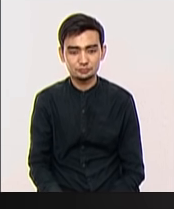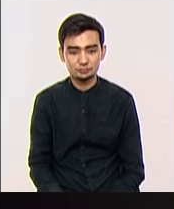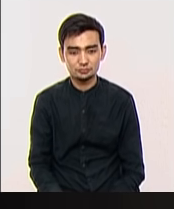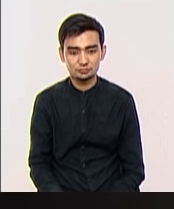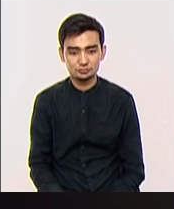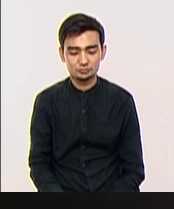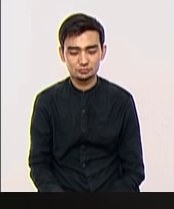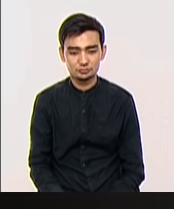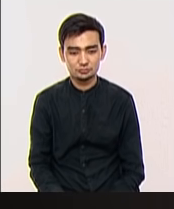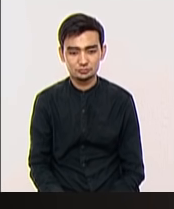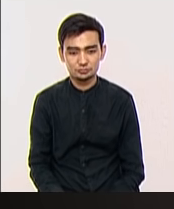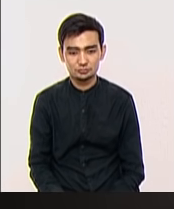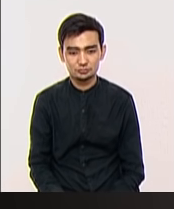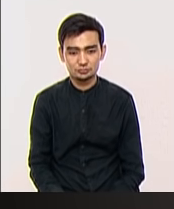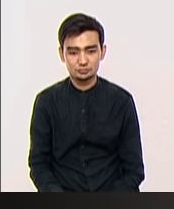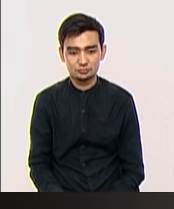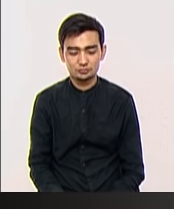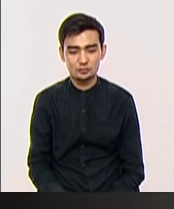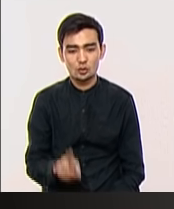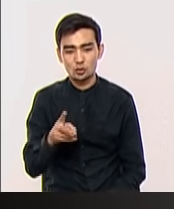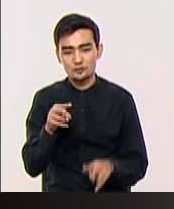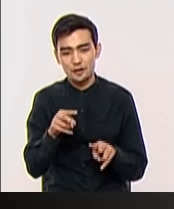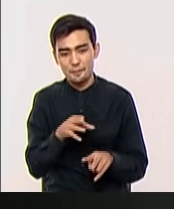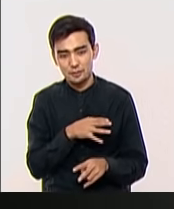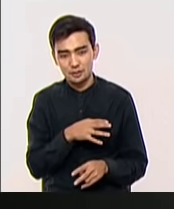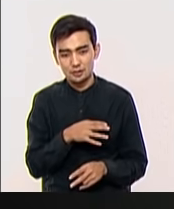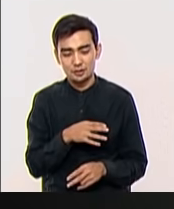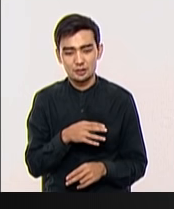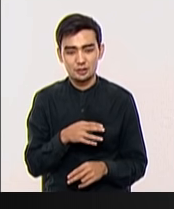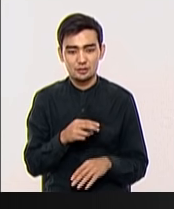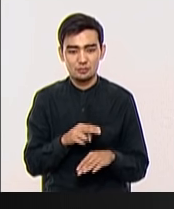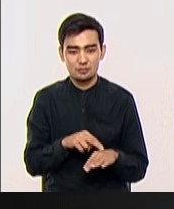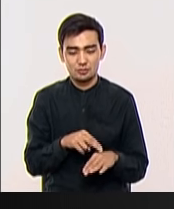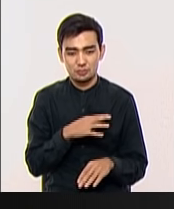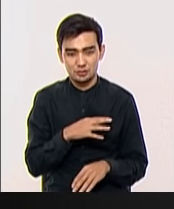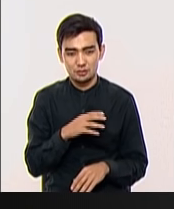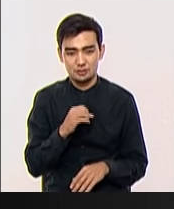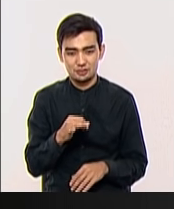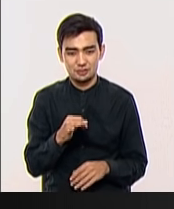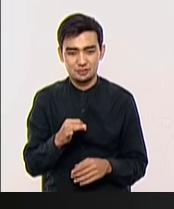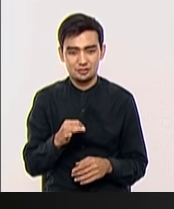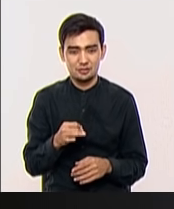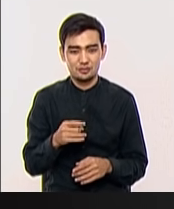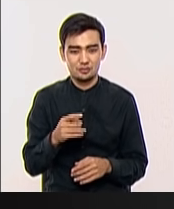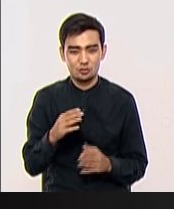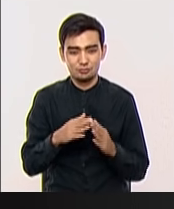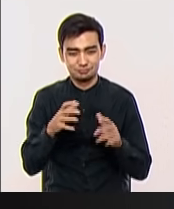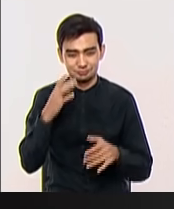Кто это были? Кто помощники? Свидетели это были. Это был новый владелец оспариваемого имущества.